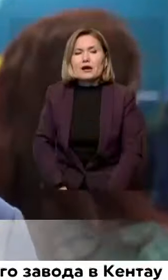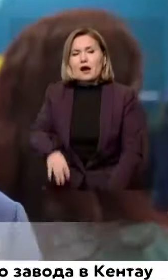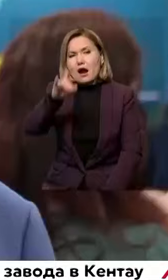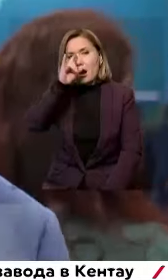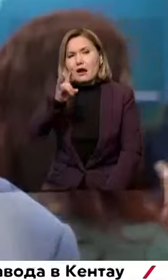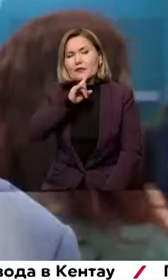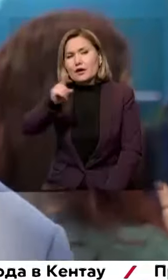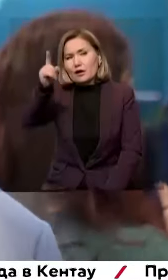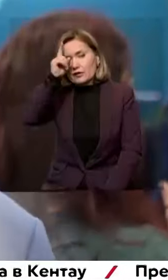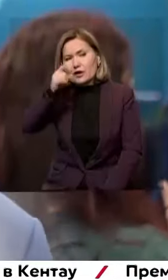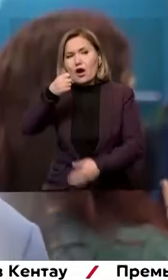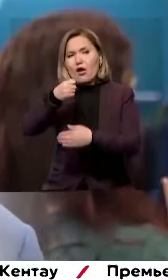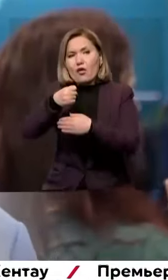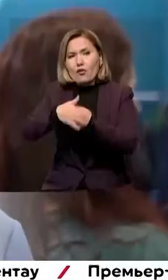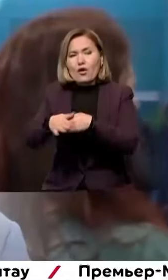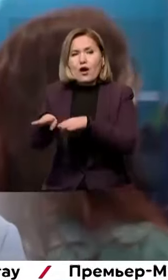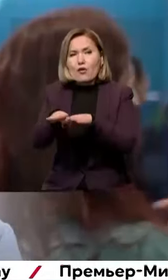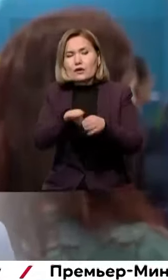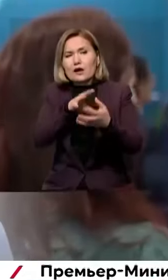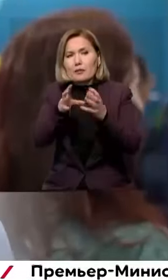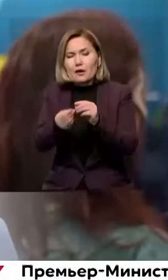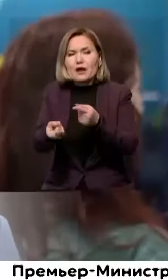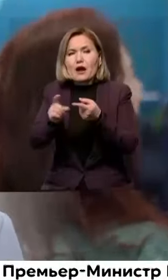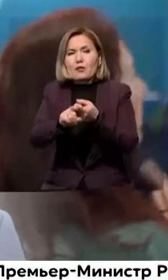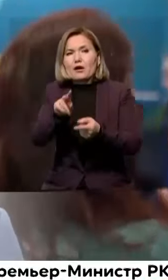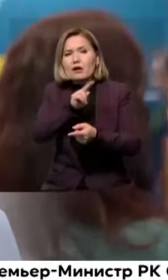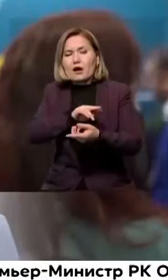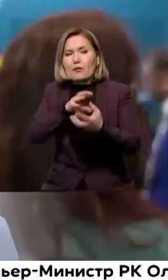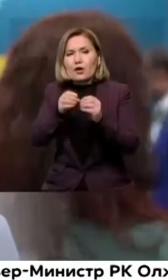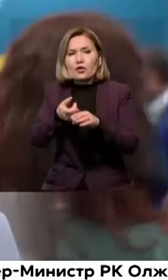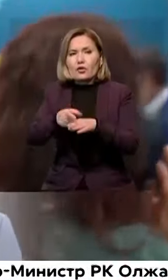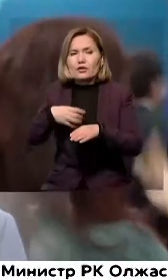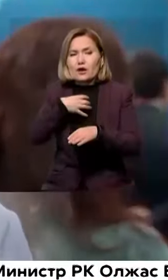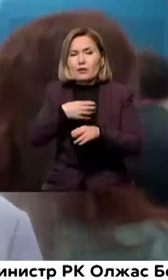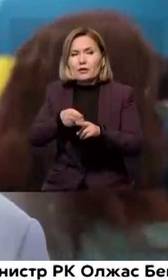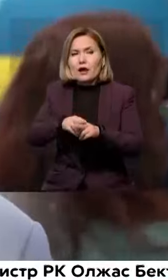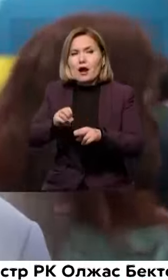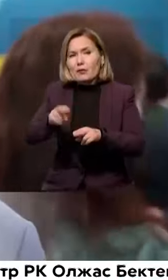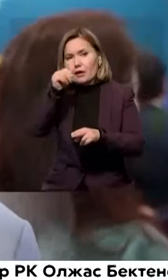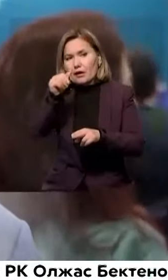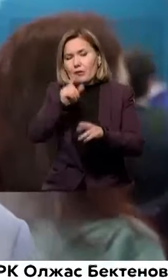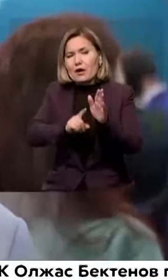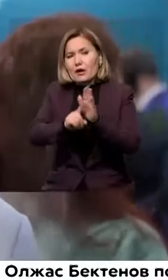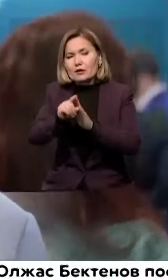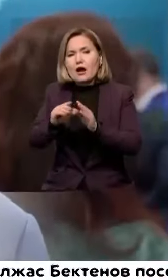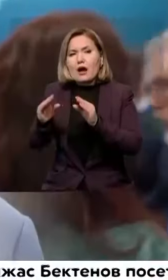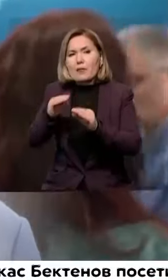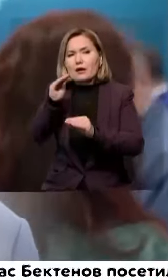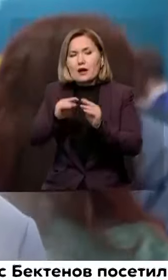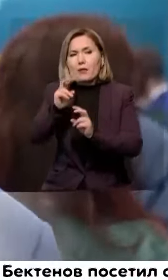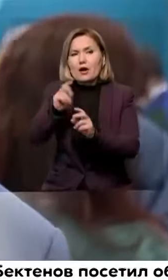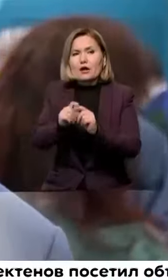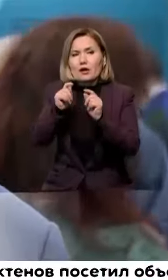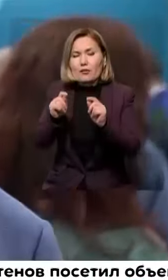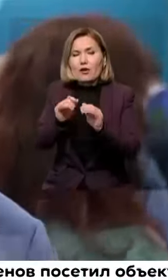Қазақстан мен Германияның орта бизнес өкілдерінің өзара байланыс орнатуы аса маңызды. Сәуір айының соңында машина жасау